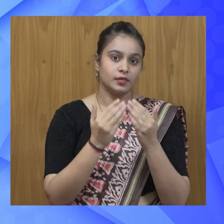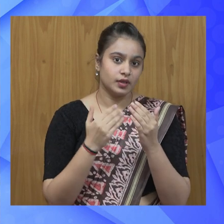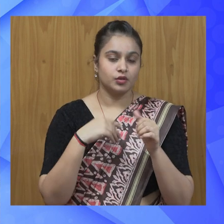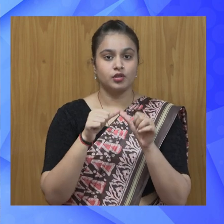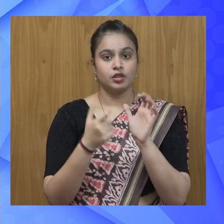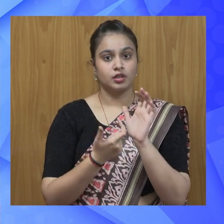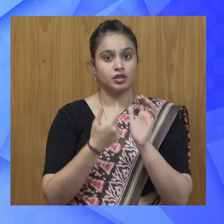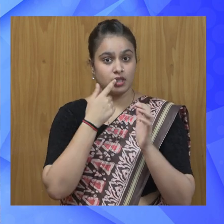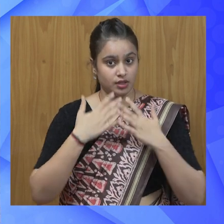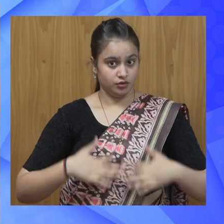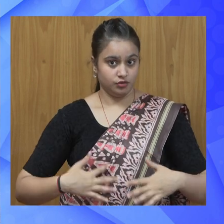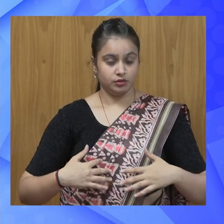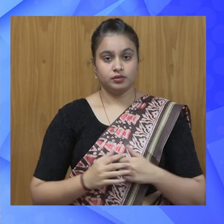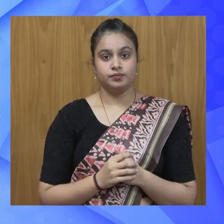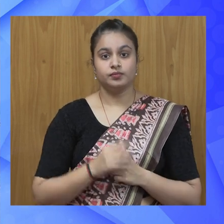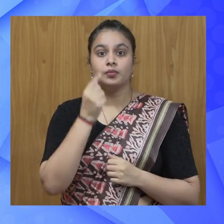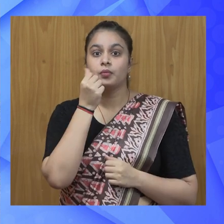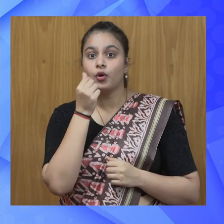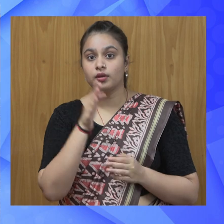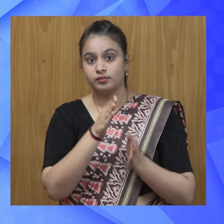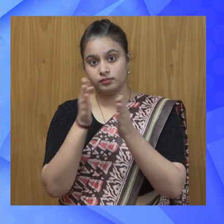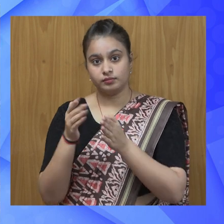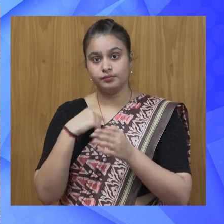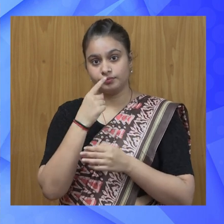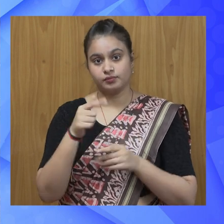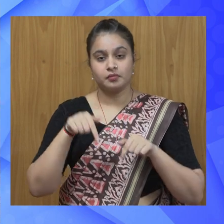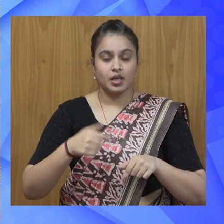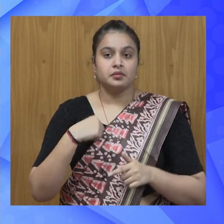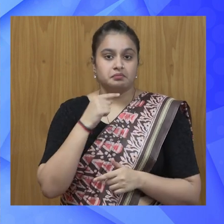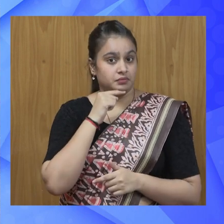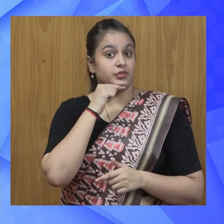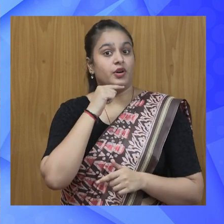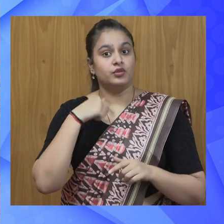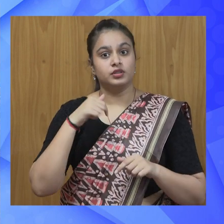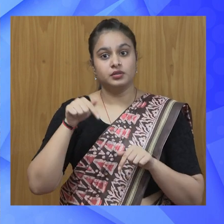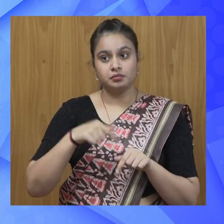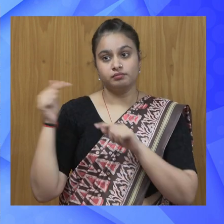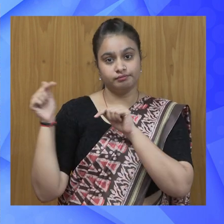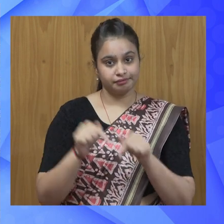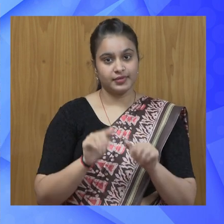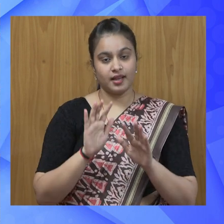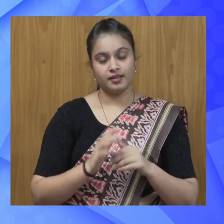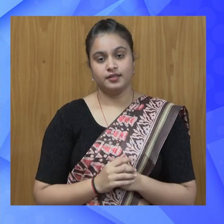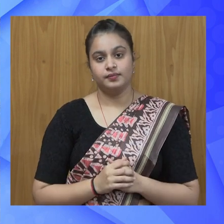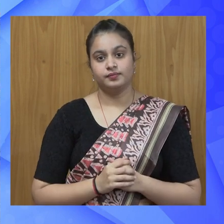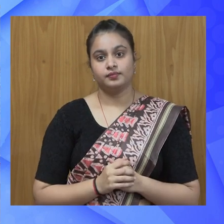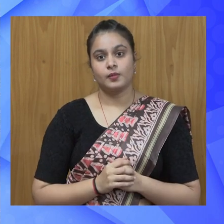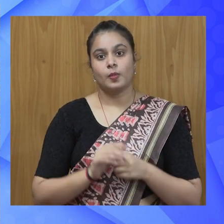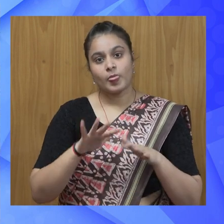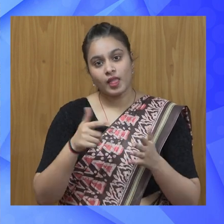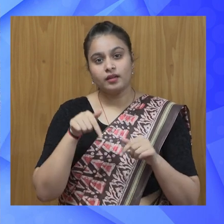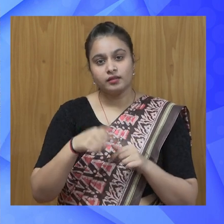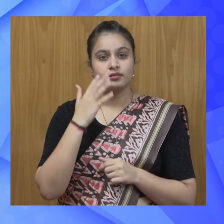और मैं खुद को भी गौरवान्वित महसूस कर रहा हूँ कि आपने मुझे यहाँ बुलाया और बहुत